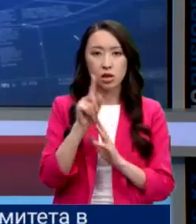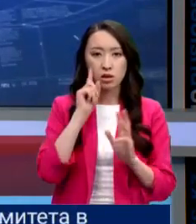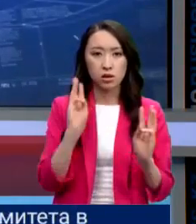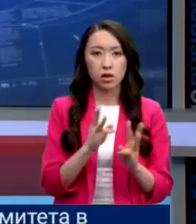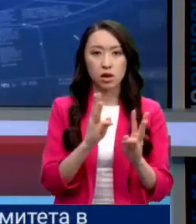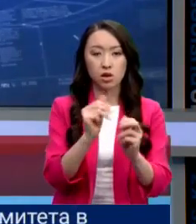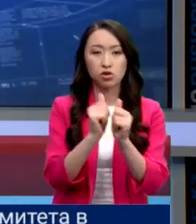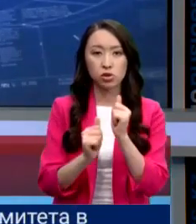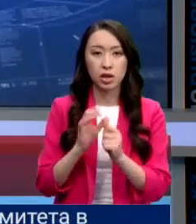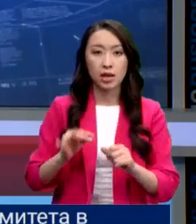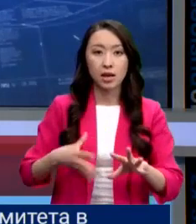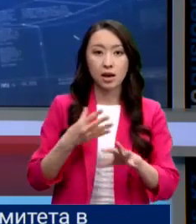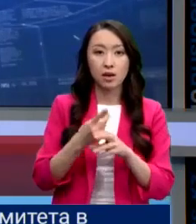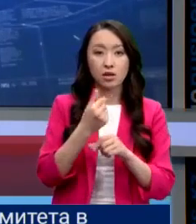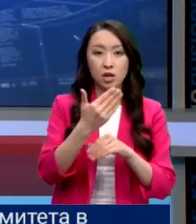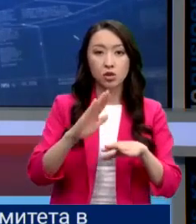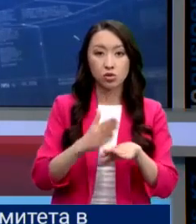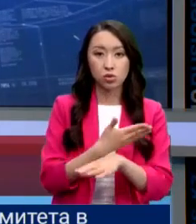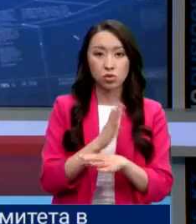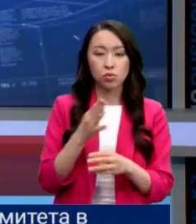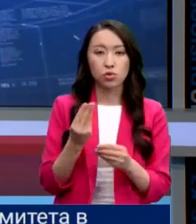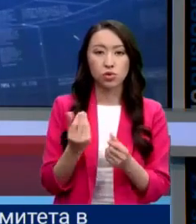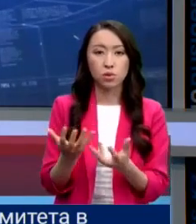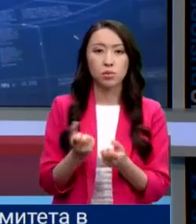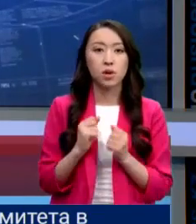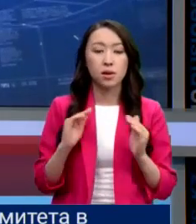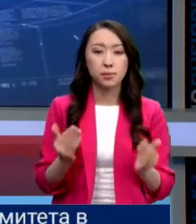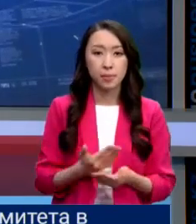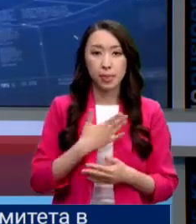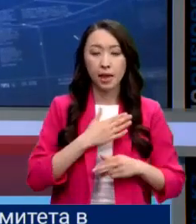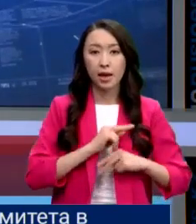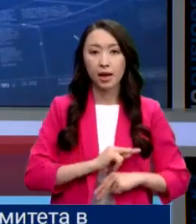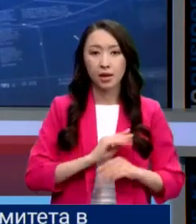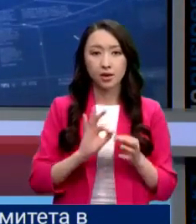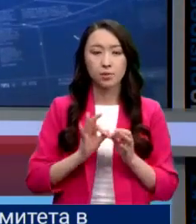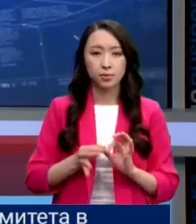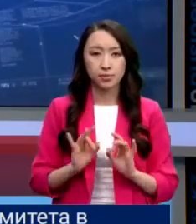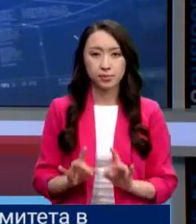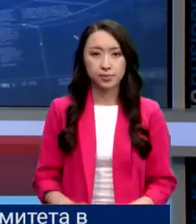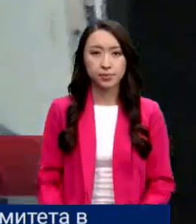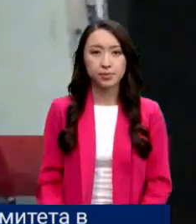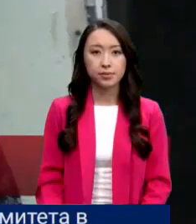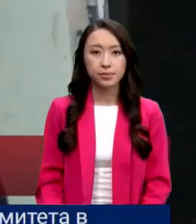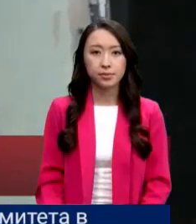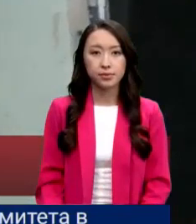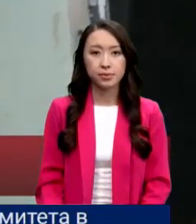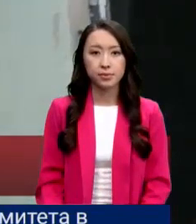И компенсацию за их снос, соответственно, погорельцы получат меньше положенного. Моя коллега из региона подробнее.